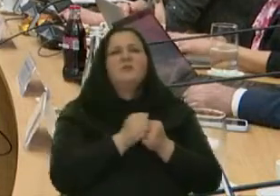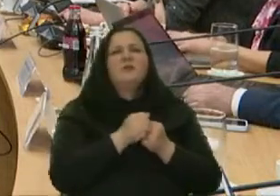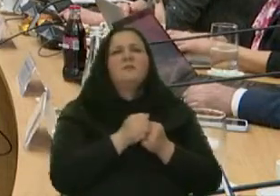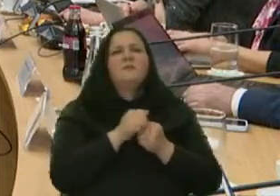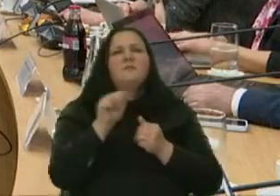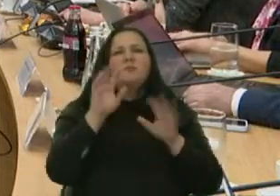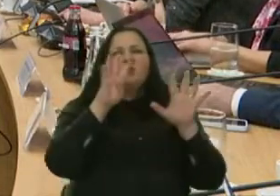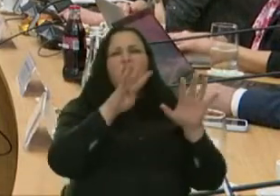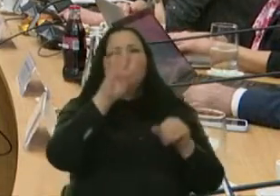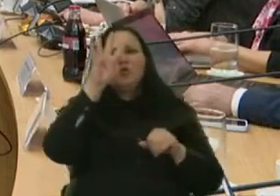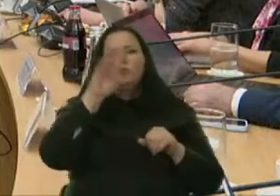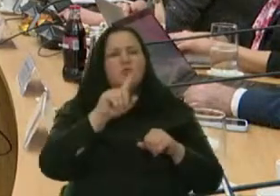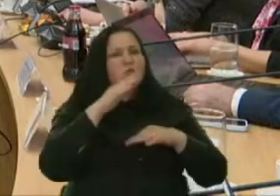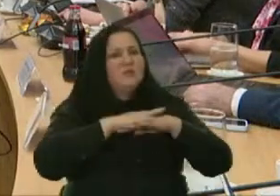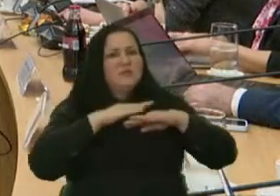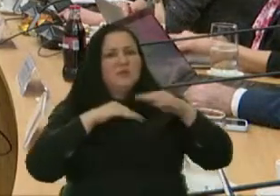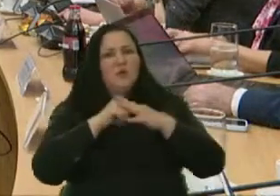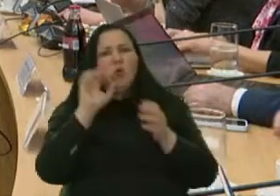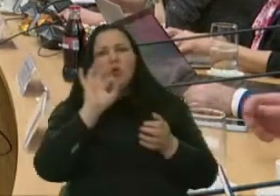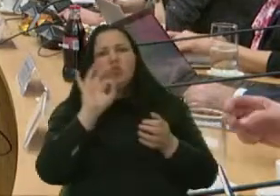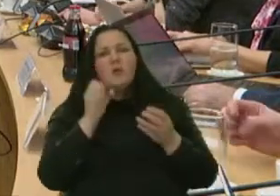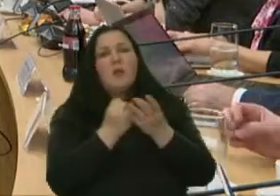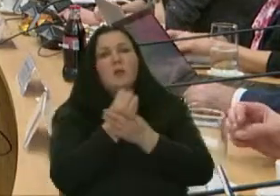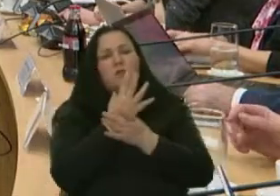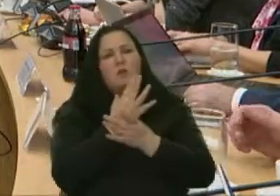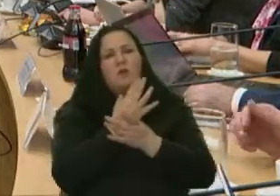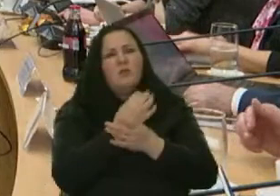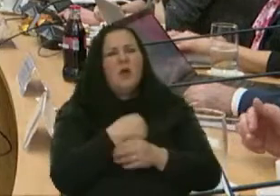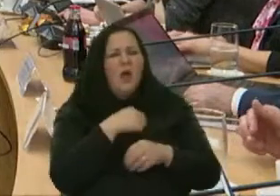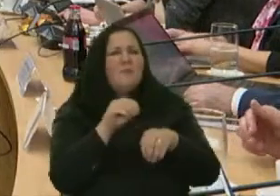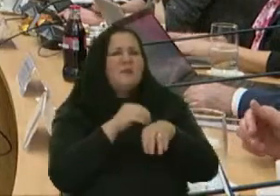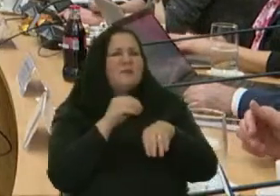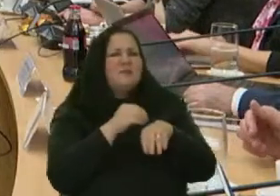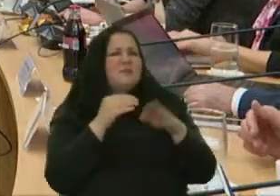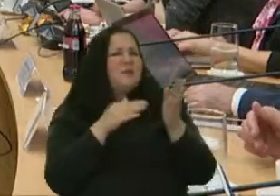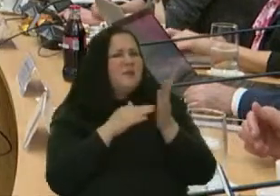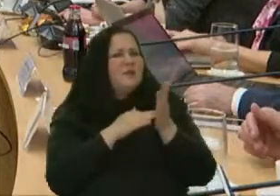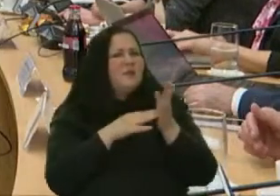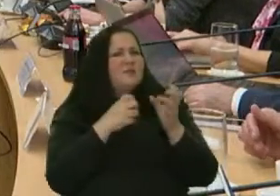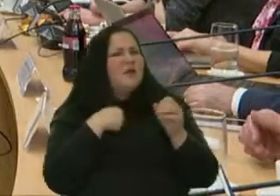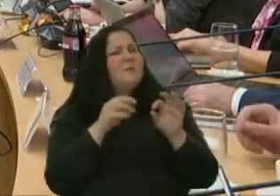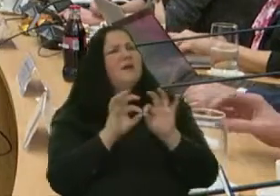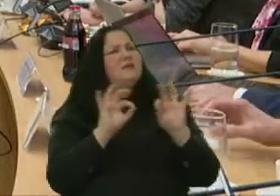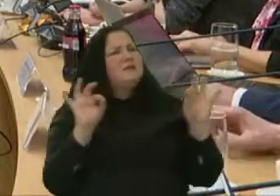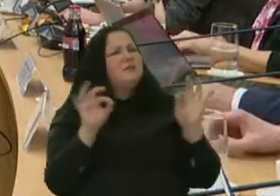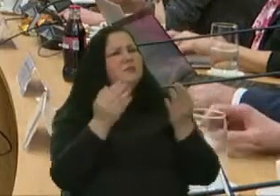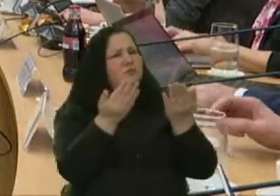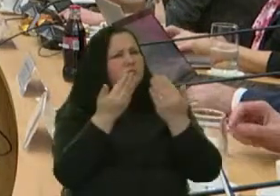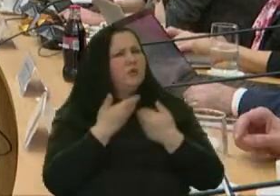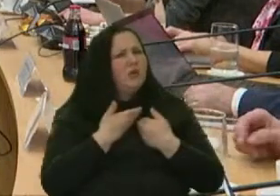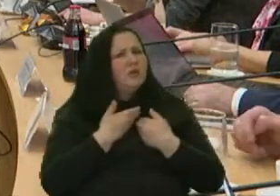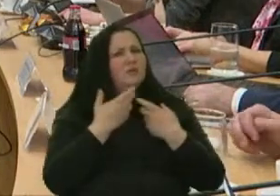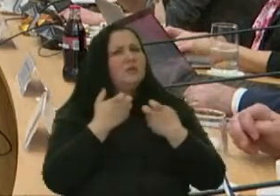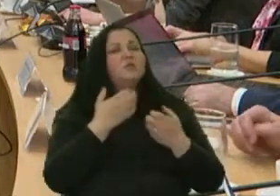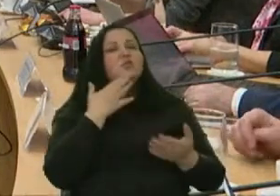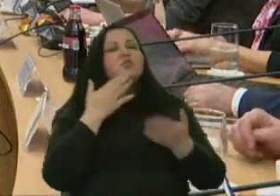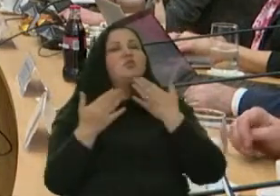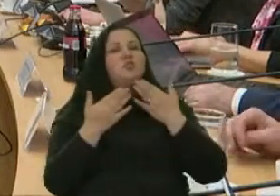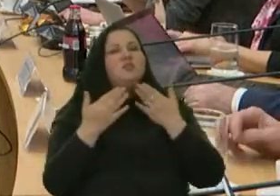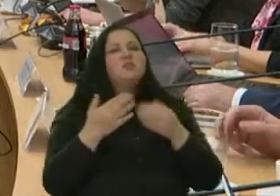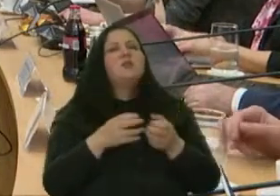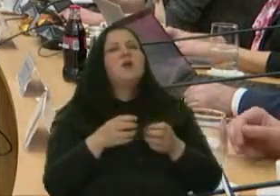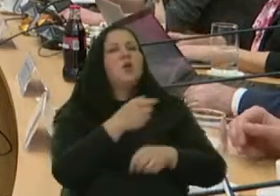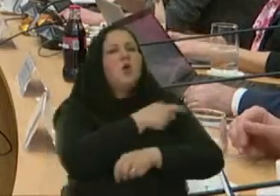spus din 94 nu s a construit o școală nouă Sincer am simțit nevoia să am această sigur din partea dumneavoastră în ședința de consiliul